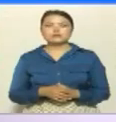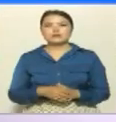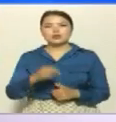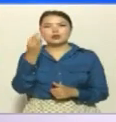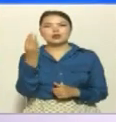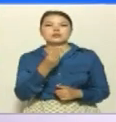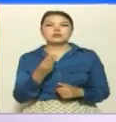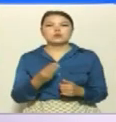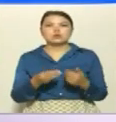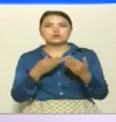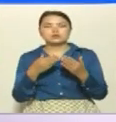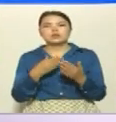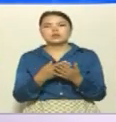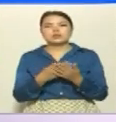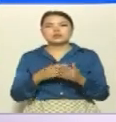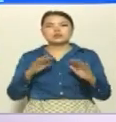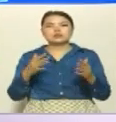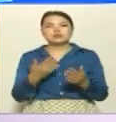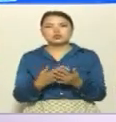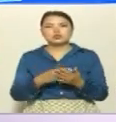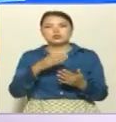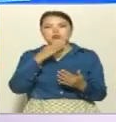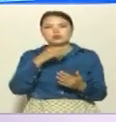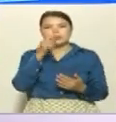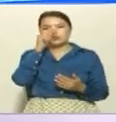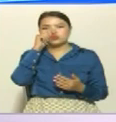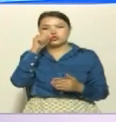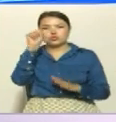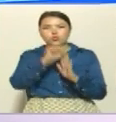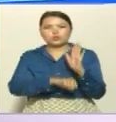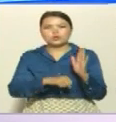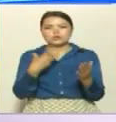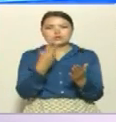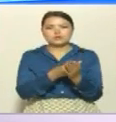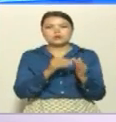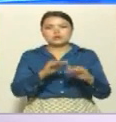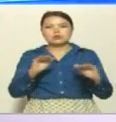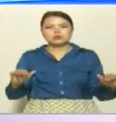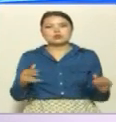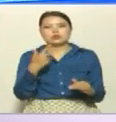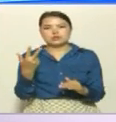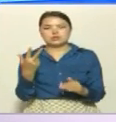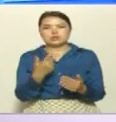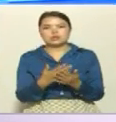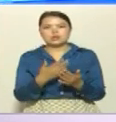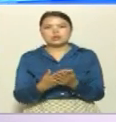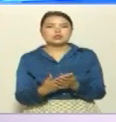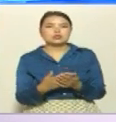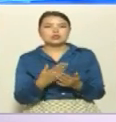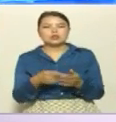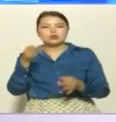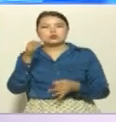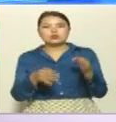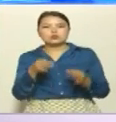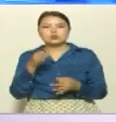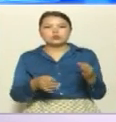В акте в отношении мужчины, обвиняемого в убийстве 3 своих детей, вынесен приговор пожизненное лишение свободы. Об этом сообщили в специализированном